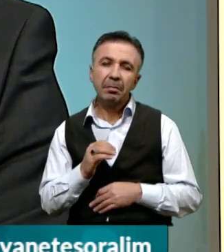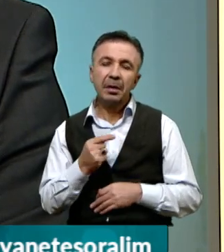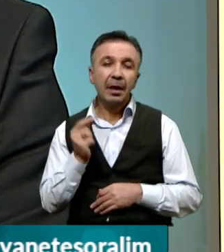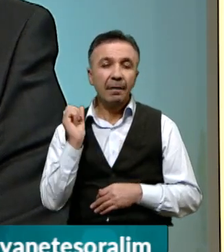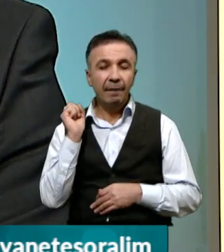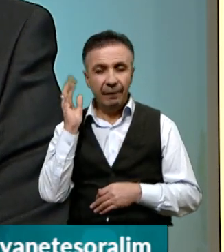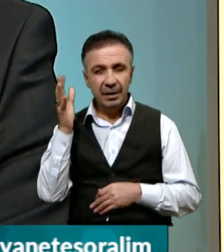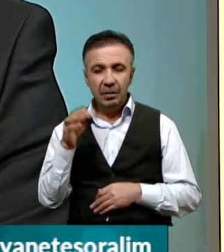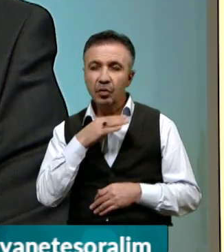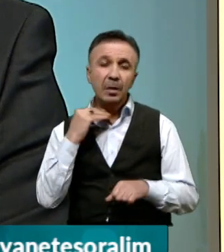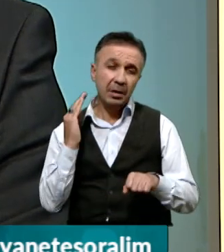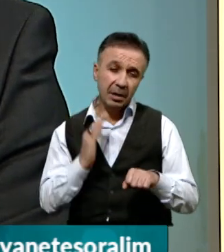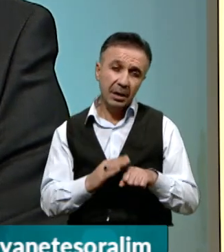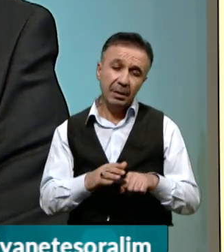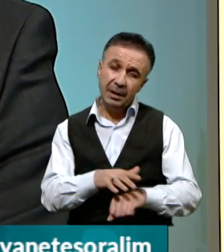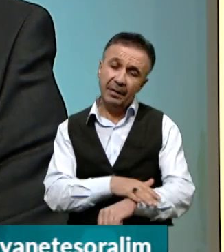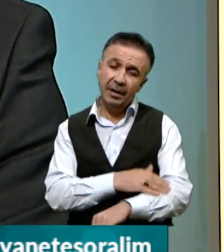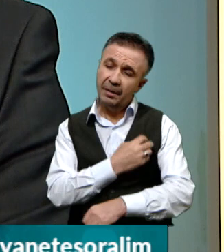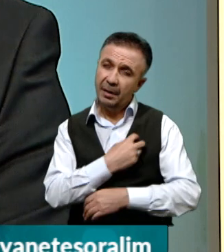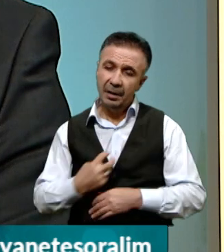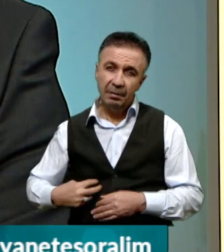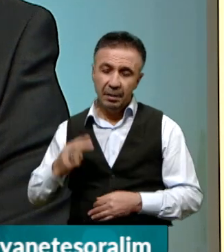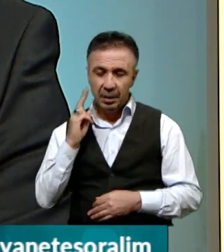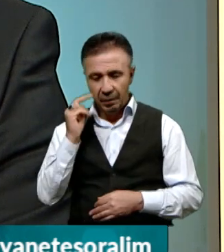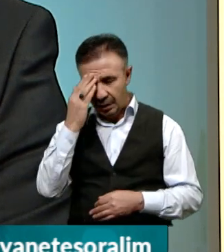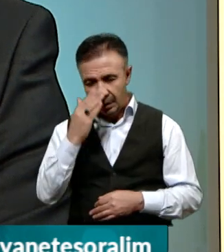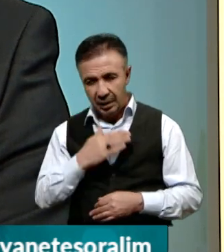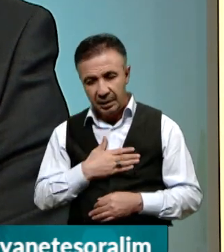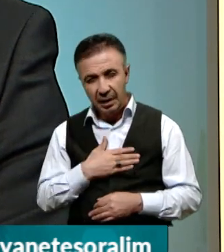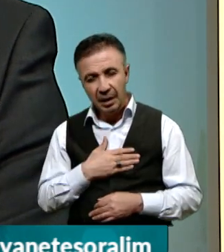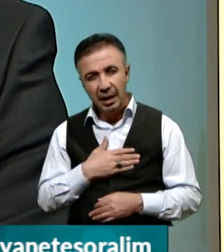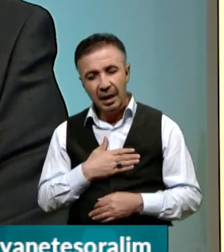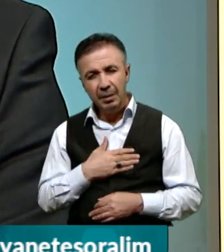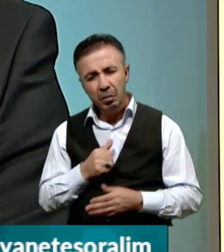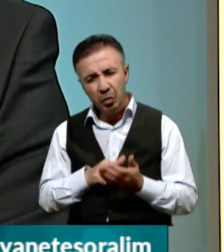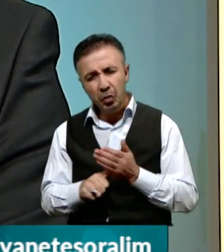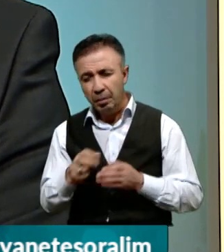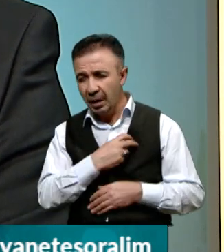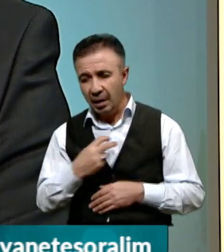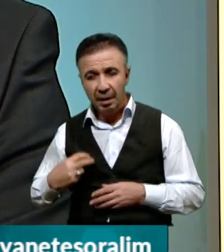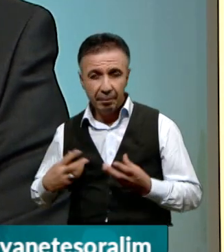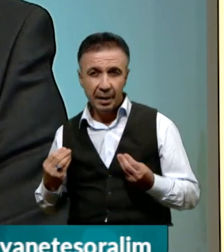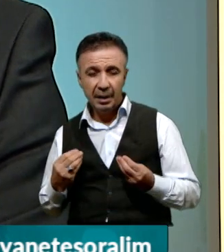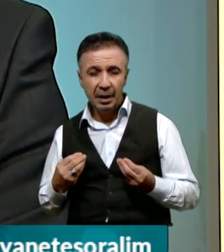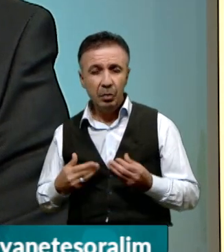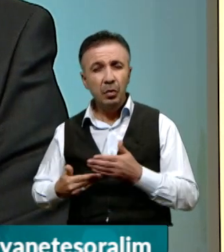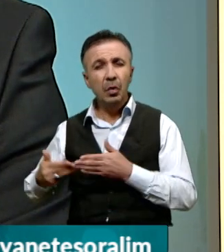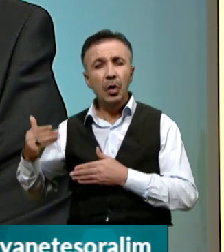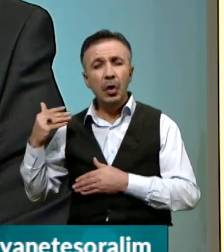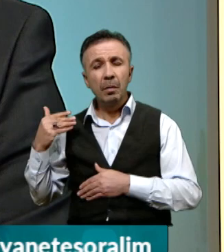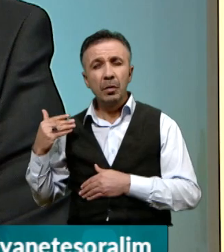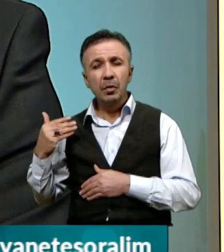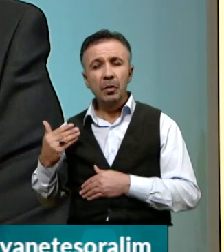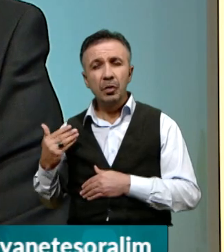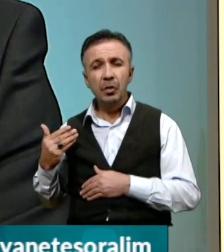kesebilir. Kestiği kurbanın sevabını da Peygamber aleyhissalatü vesselam olmak üzere bütün enbiya-i izamın veya bütün geçmişlerimizin ruhlarına